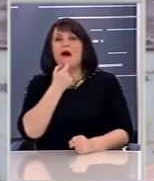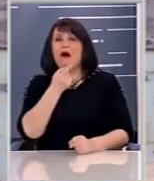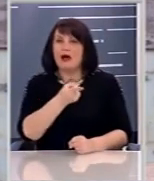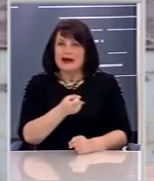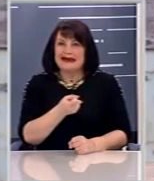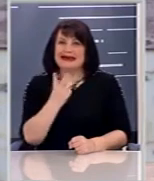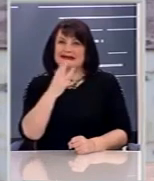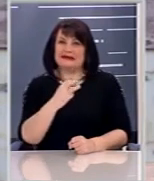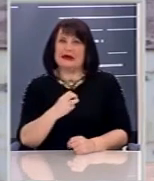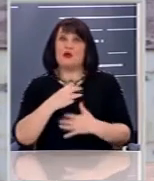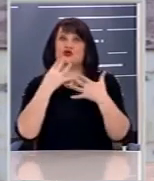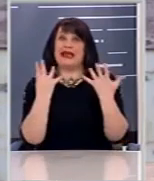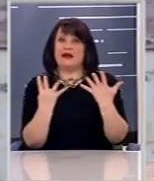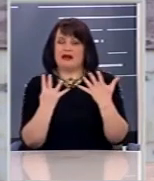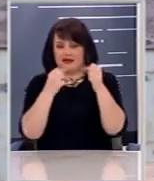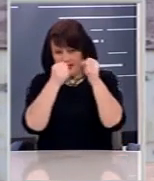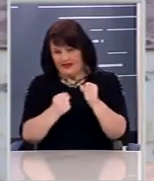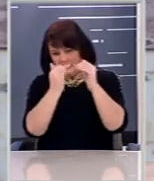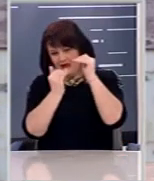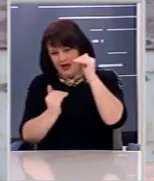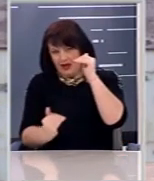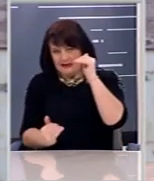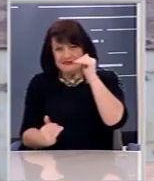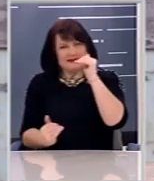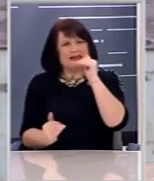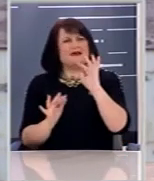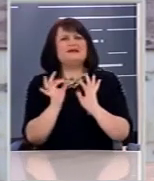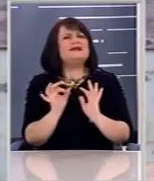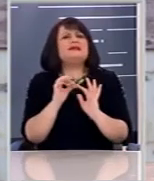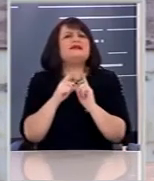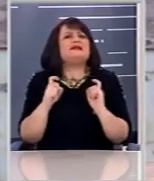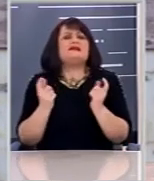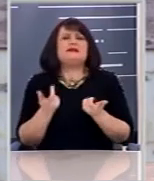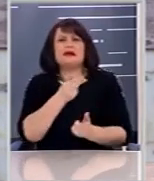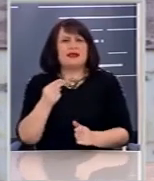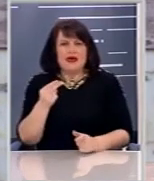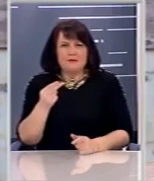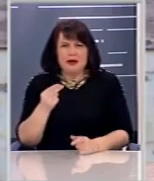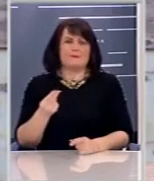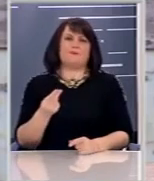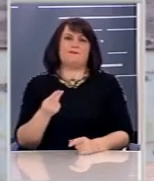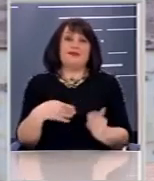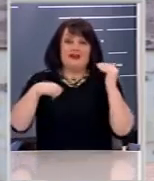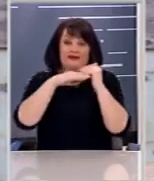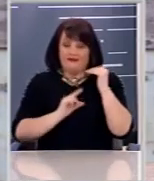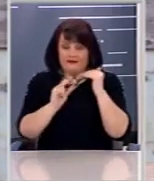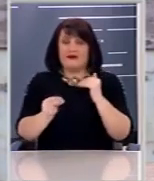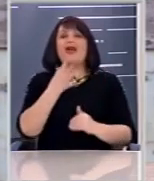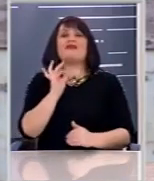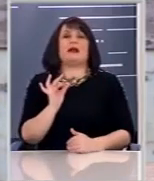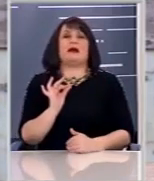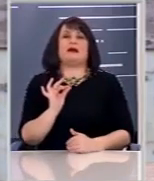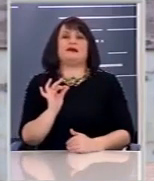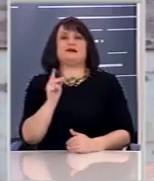στην 31η, από την άποψη της παροχής ίσων ευκαιριών